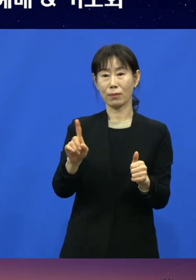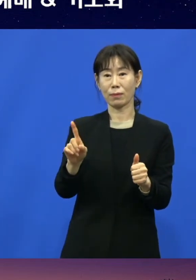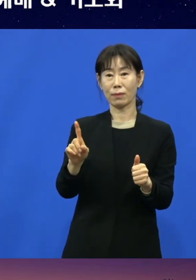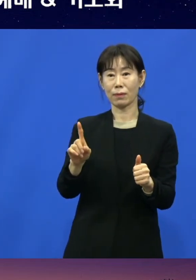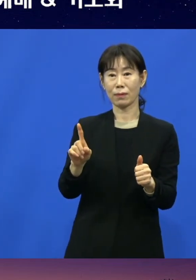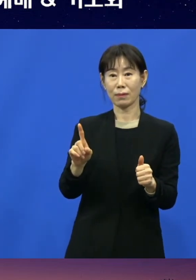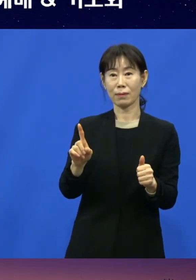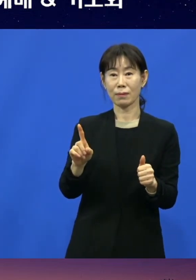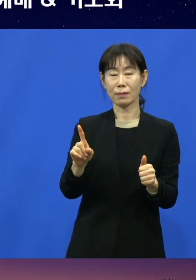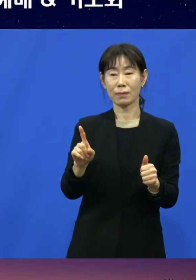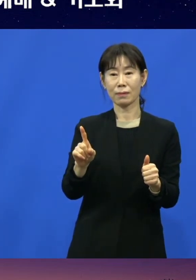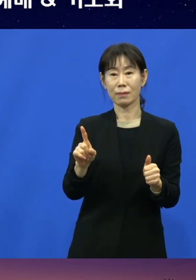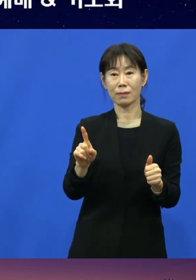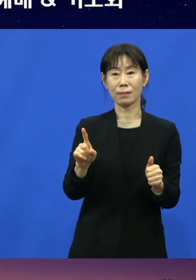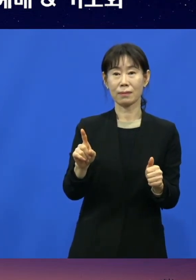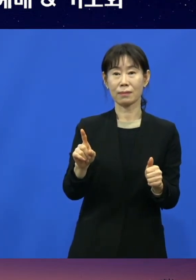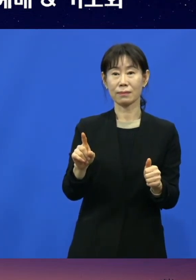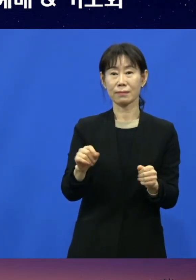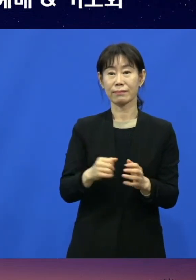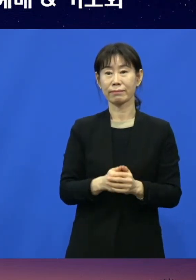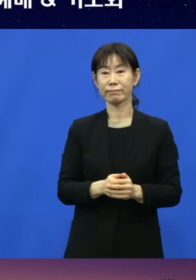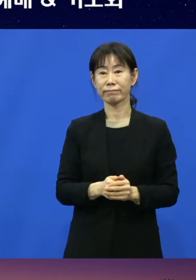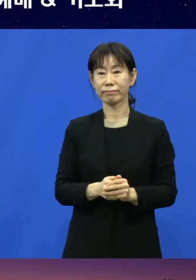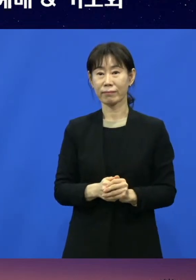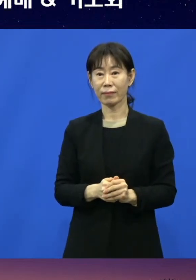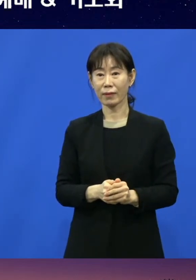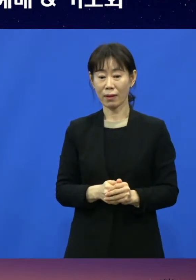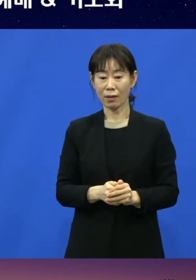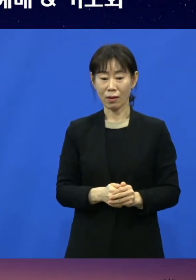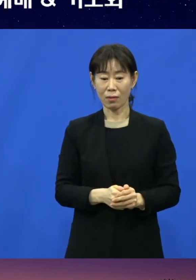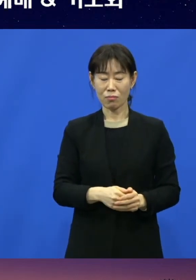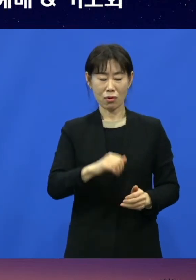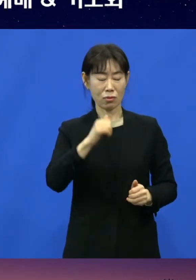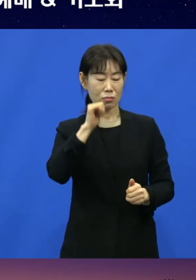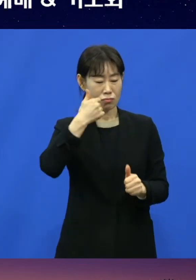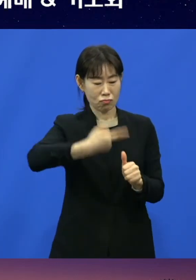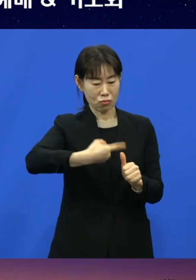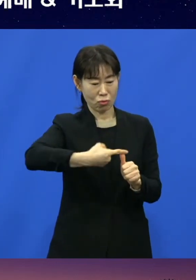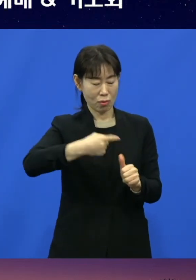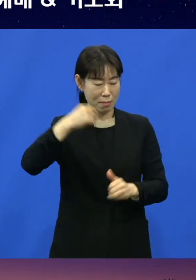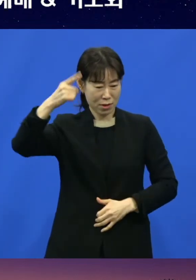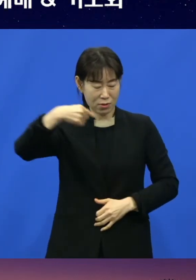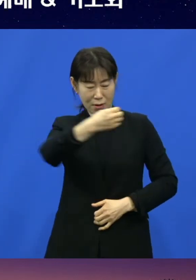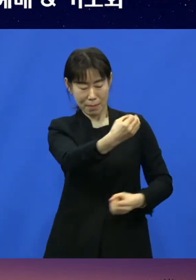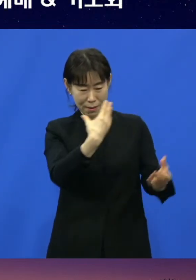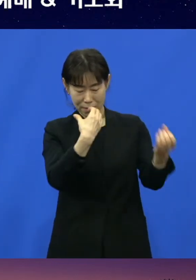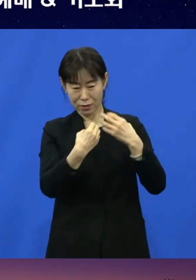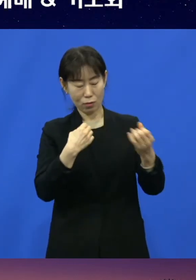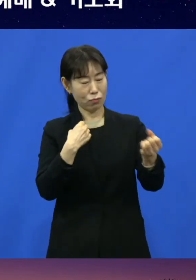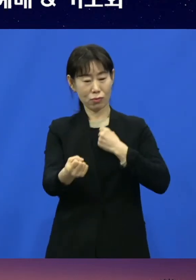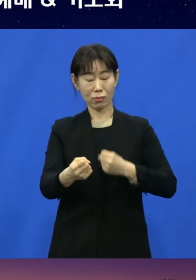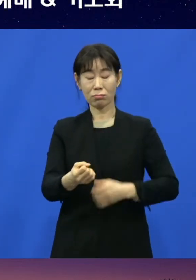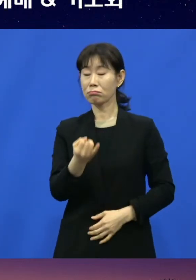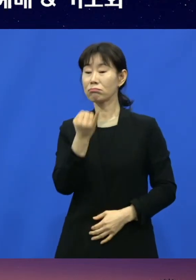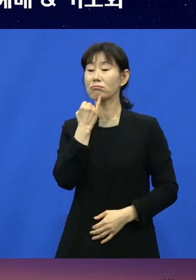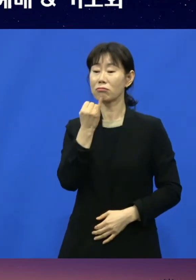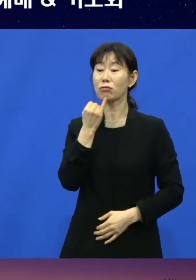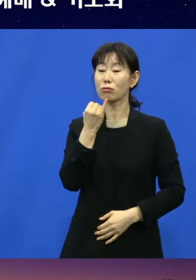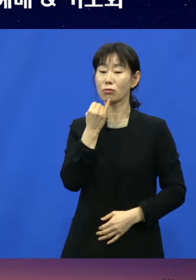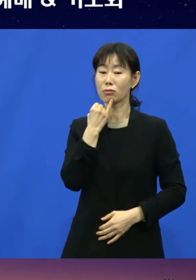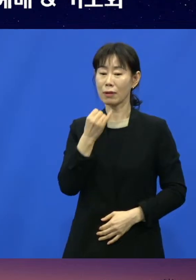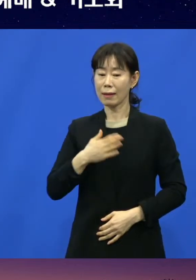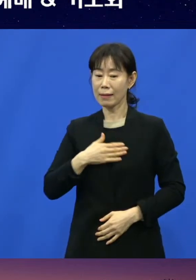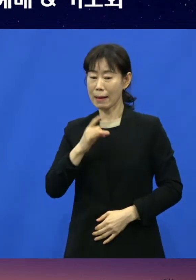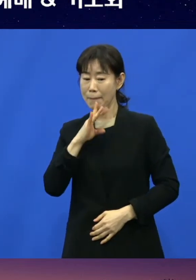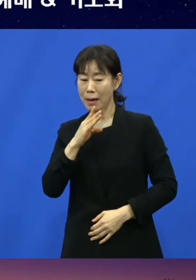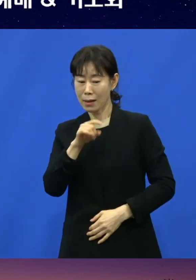이 판 사람은 무슨 소리를 하든 상관없어요. 조롱도 하고 미쳤다고 그러는데 미소를 착 띄는 거예요. 나만 아는